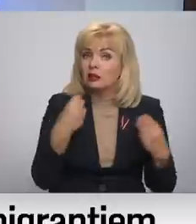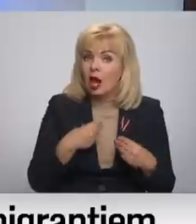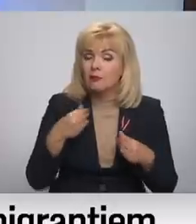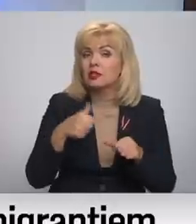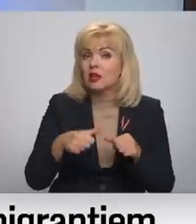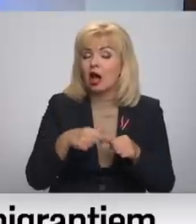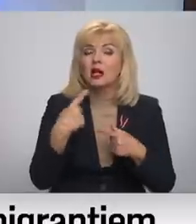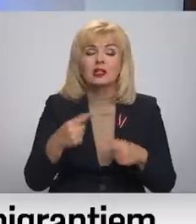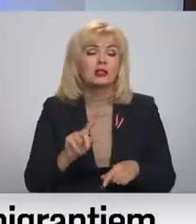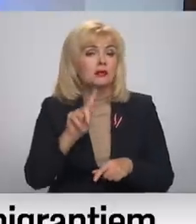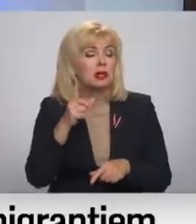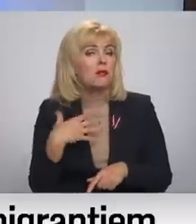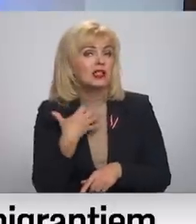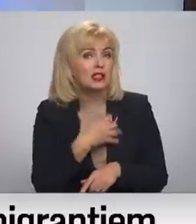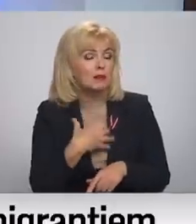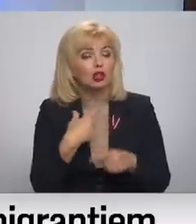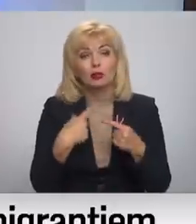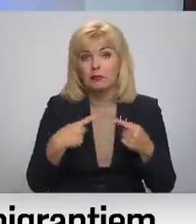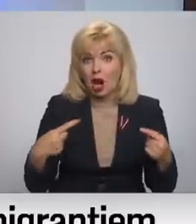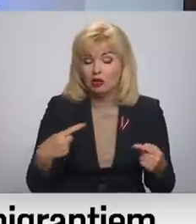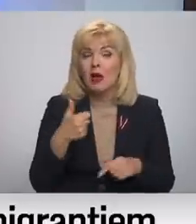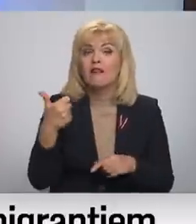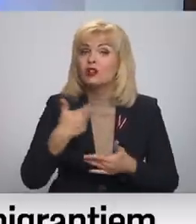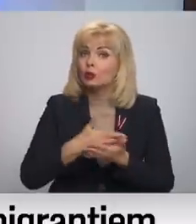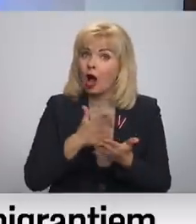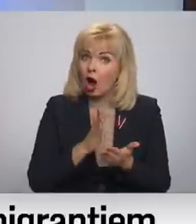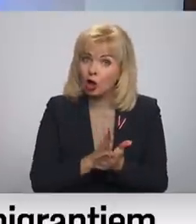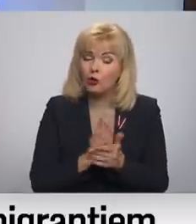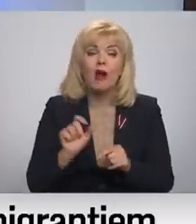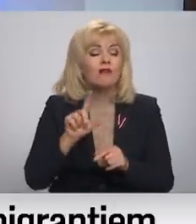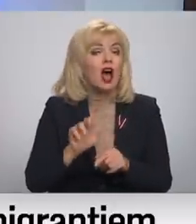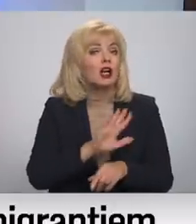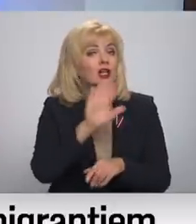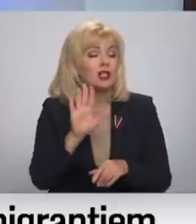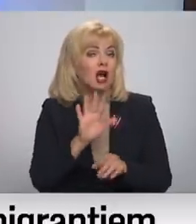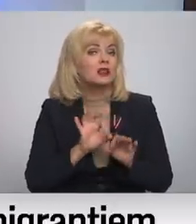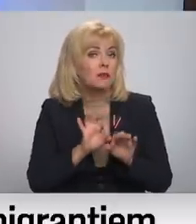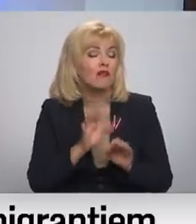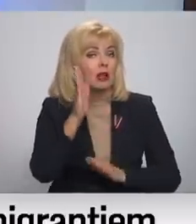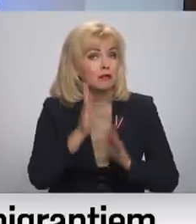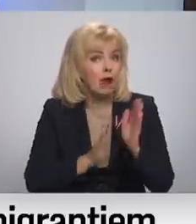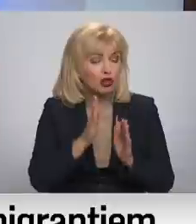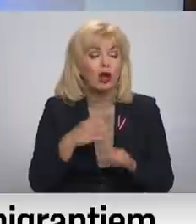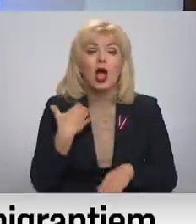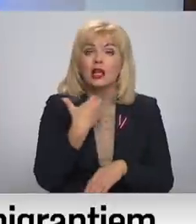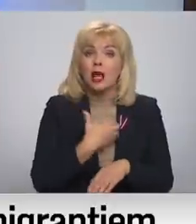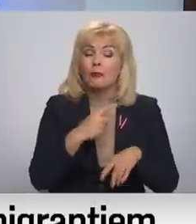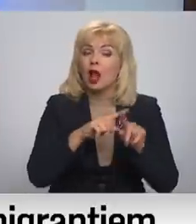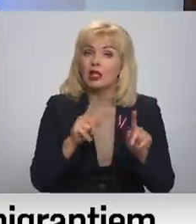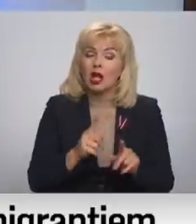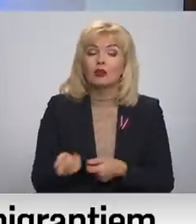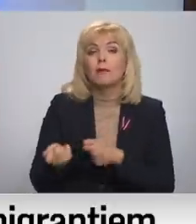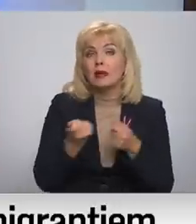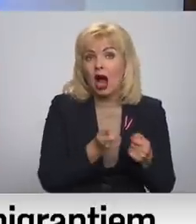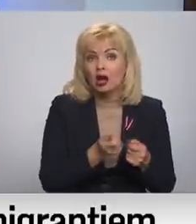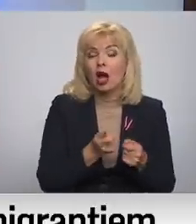zāles, citas pirmās nepieciešamības preces. Viņi lielākoties pirms tam vairākas dienas pavadījuši mežā. Šīs nepieciešamās lietas piegādājam